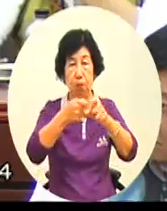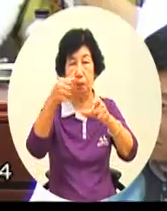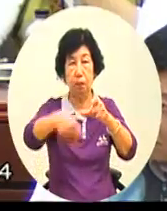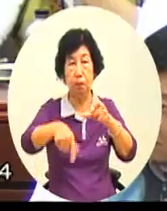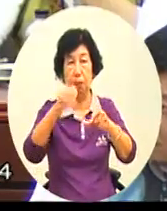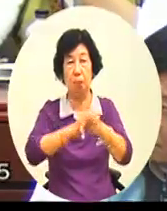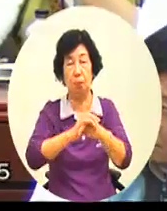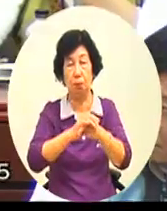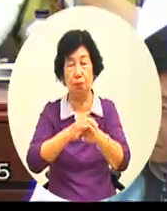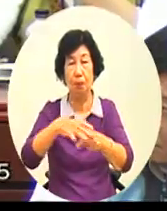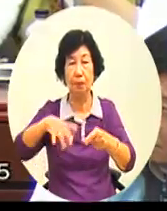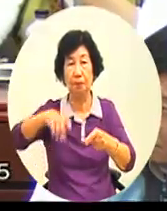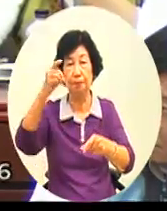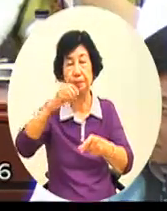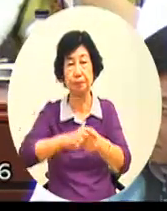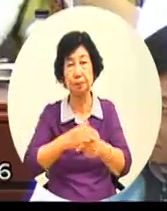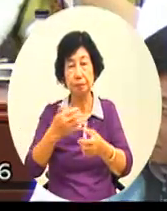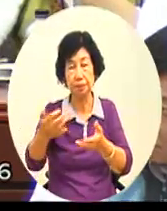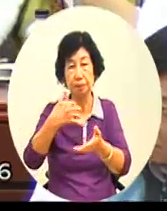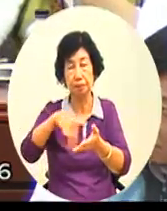预算啊。总共是